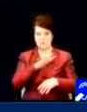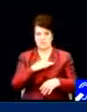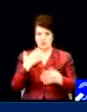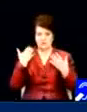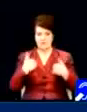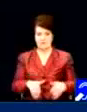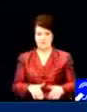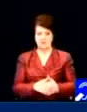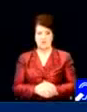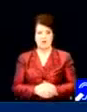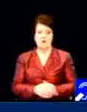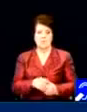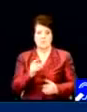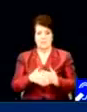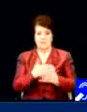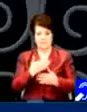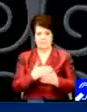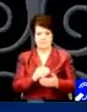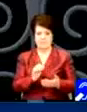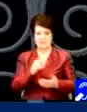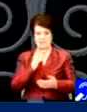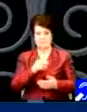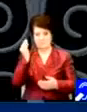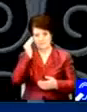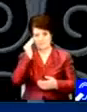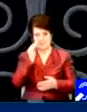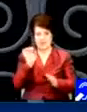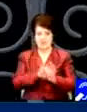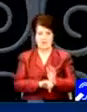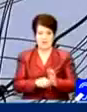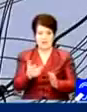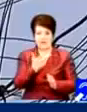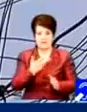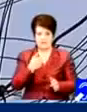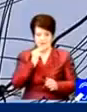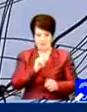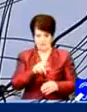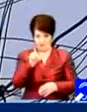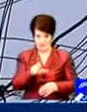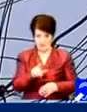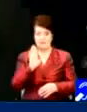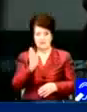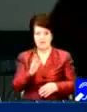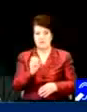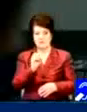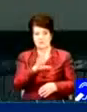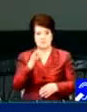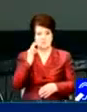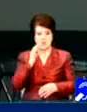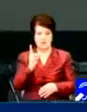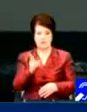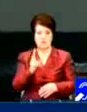corpului. Poliția a deschis un dosar penal pentru omor intenționat. Dacă cei trei suspecți vor fi găsiți vinovați, ei riscă de la 15